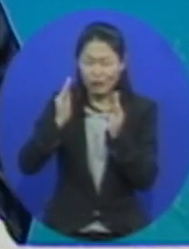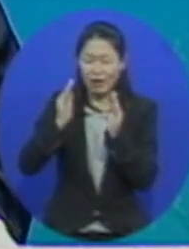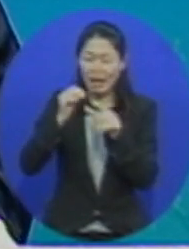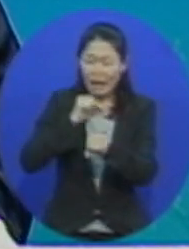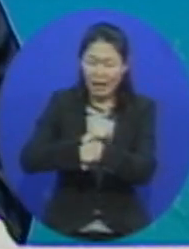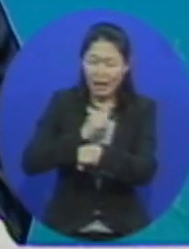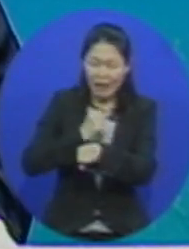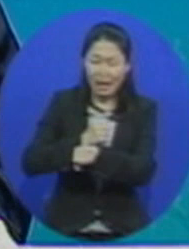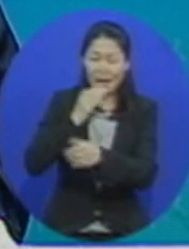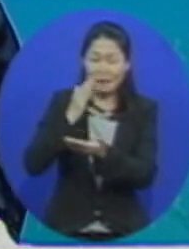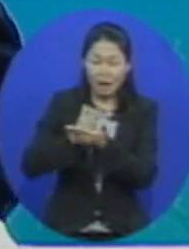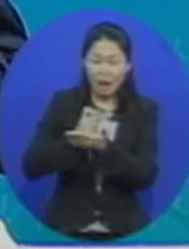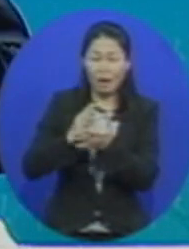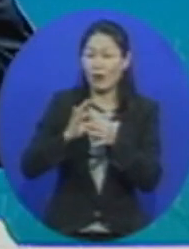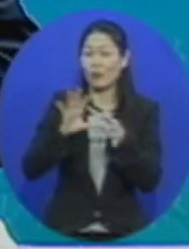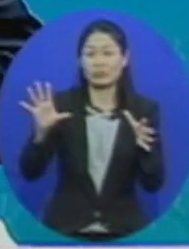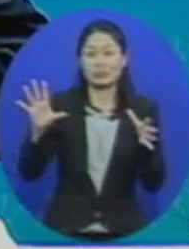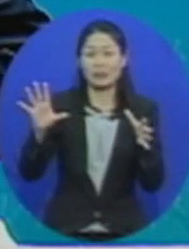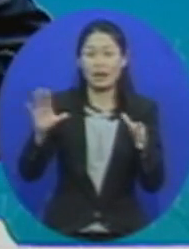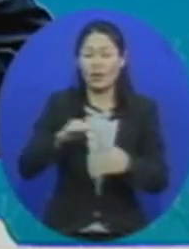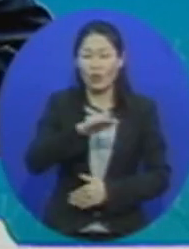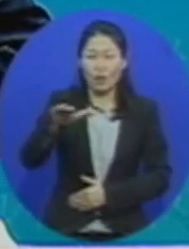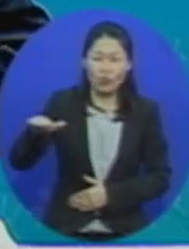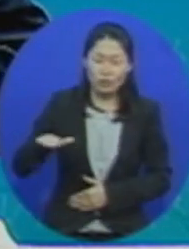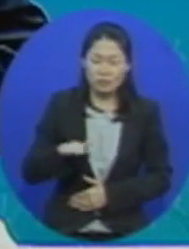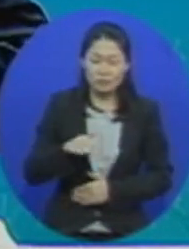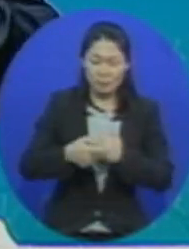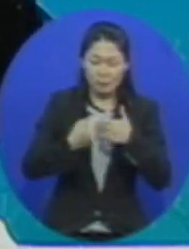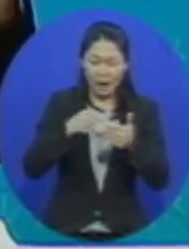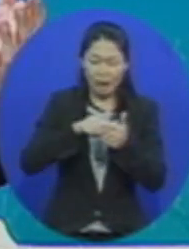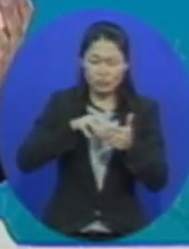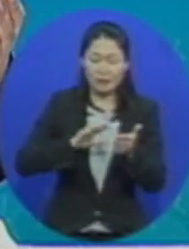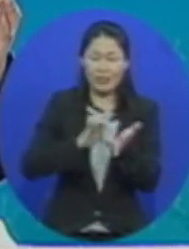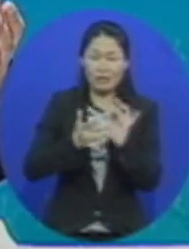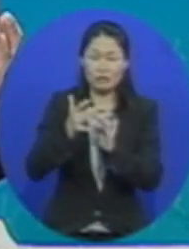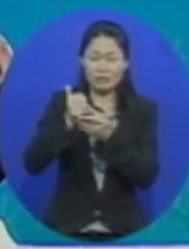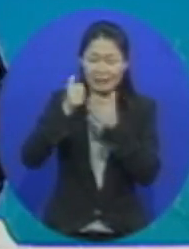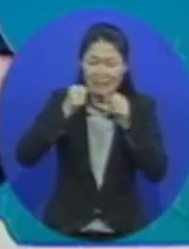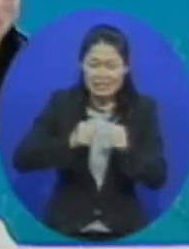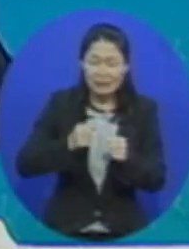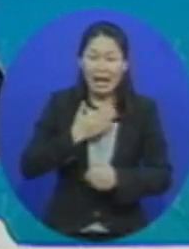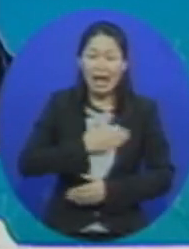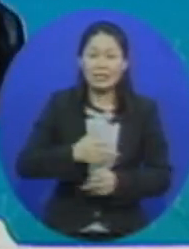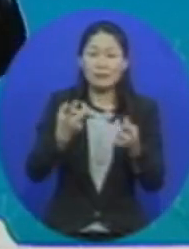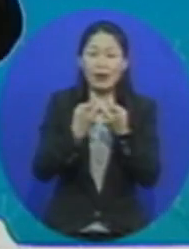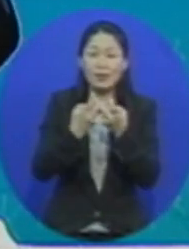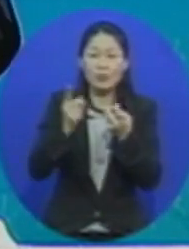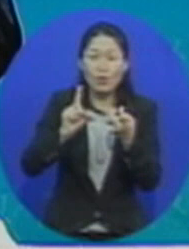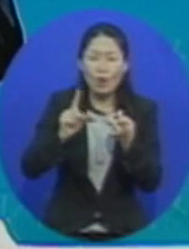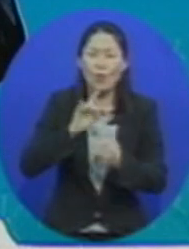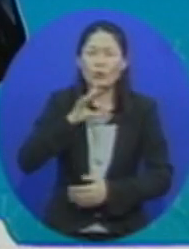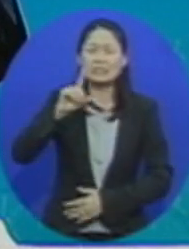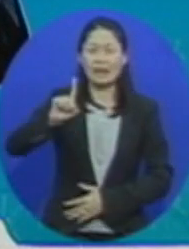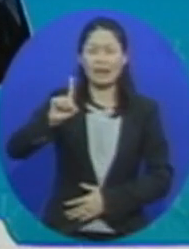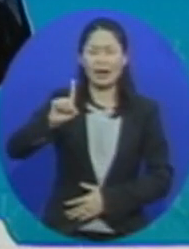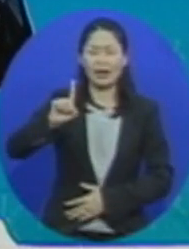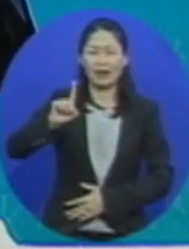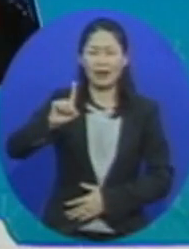상관 없습니다 여러분의 마음에 예수님이 계신 것을 아는 것은 오직 하나